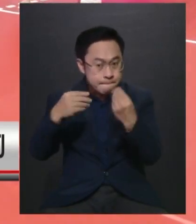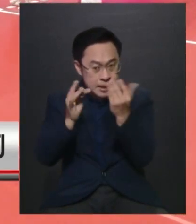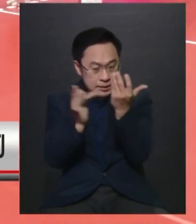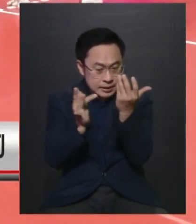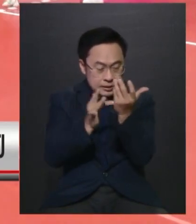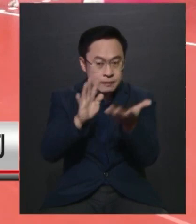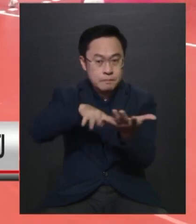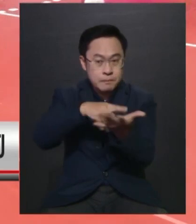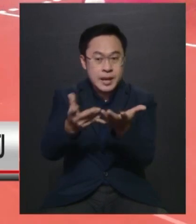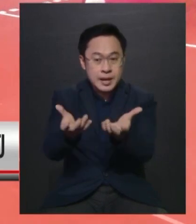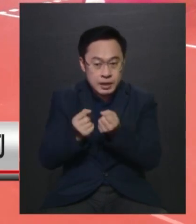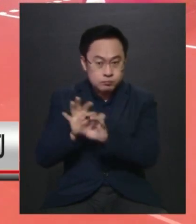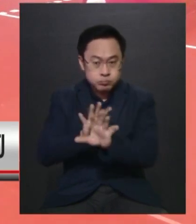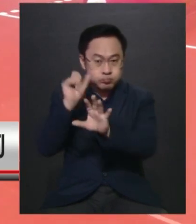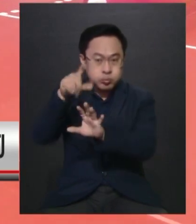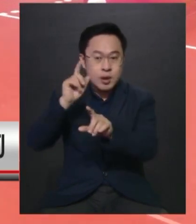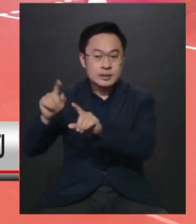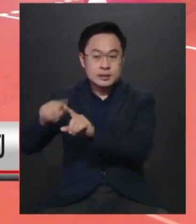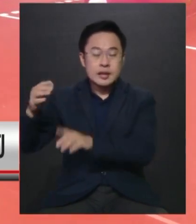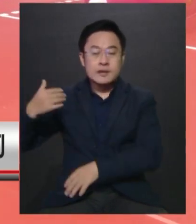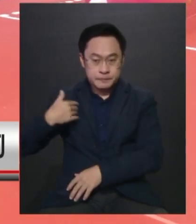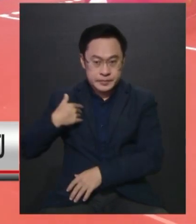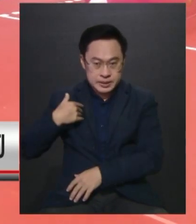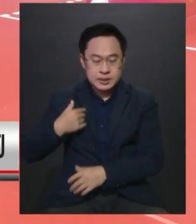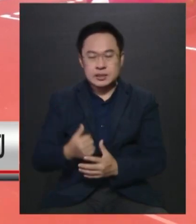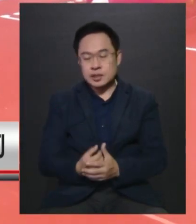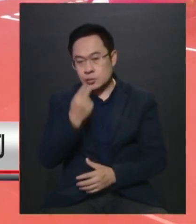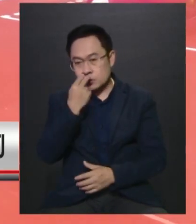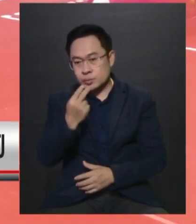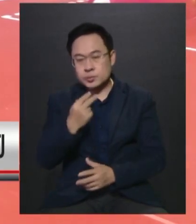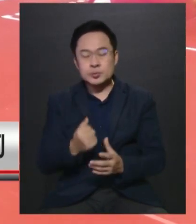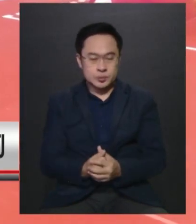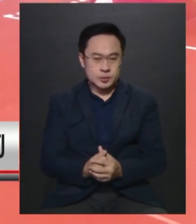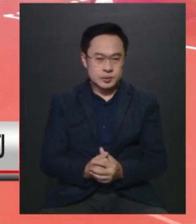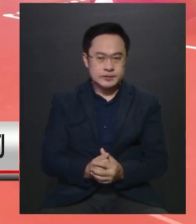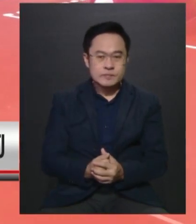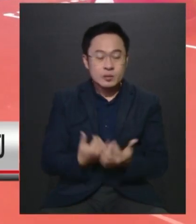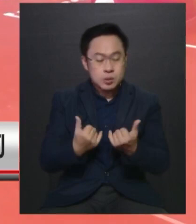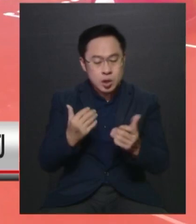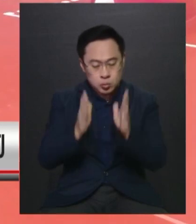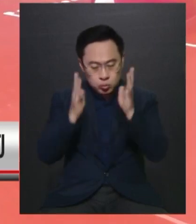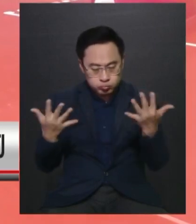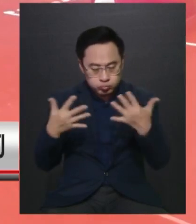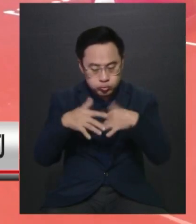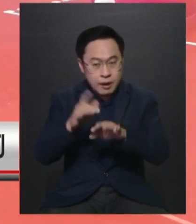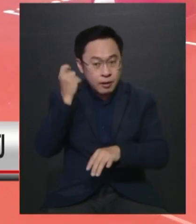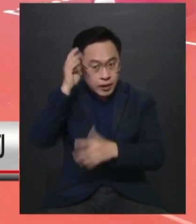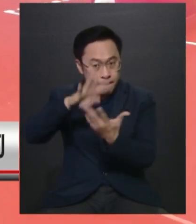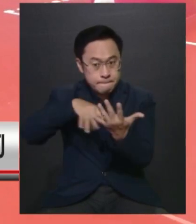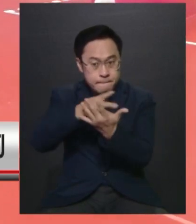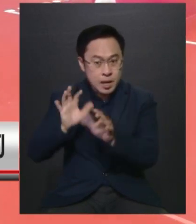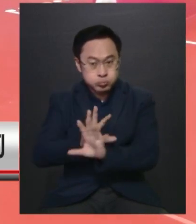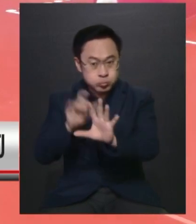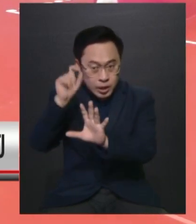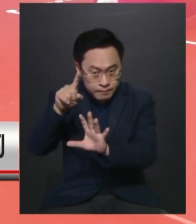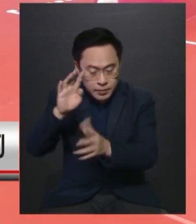เกมรับทั้งการยืนพื้นที่แล้วก็จังหวะดวลตัวต่อตัวให้มันรัดกุมแล้วก็เข้าใจกันมากขึ้นค่ะรวมไปถึงจังหวะโต้กลับเนี่ยก็ย้ำ